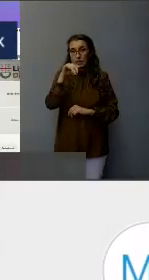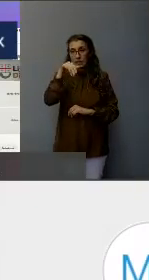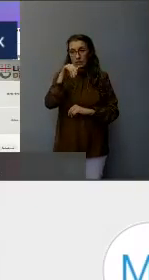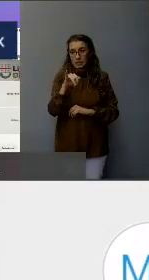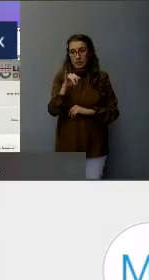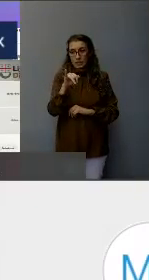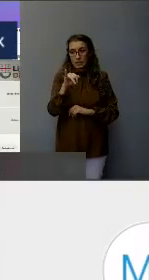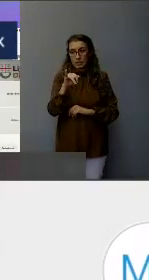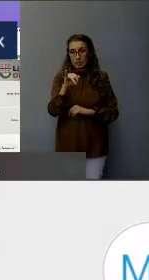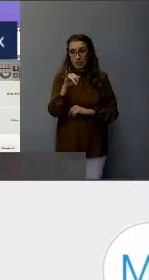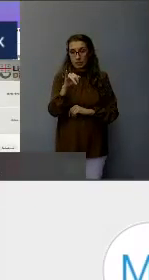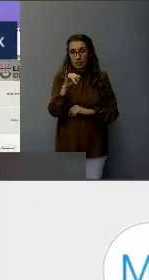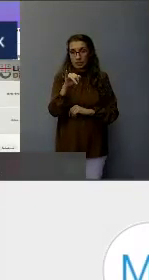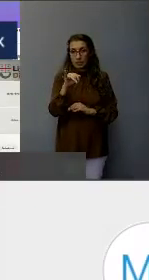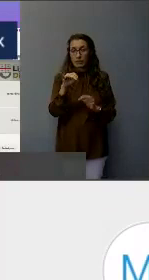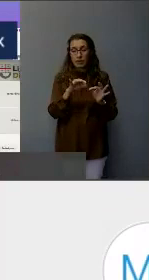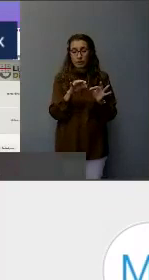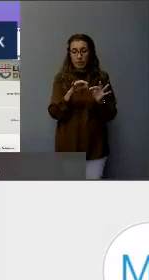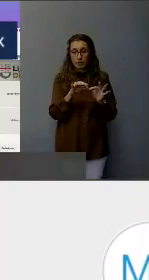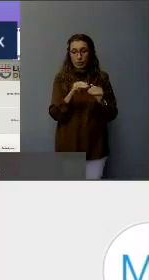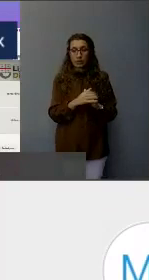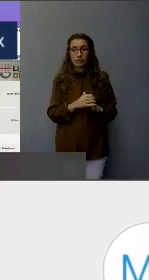tini favorevole